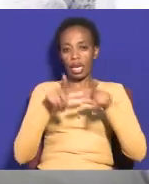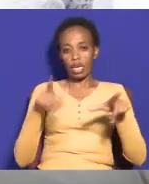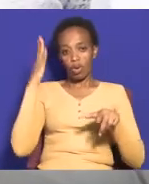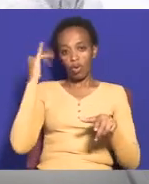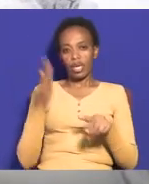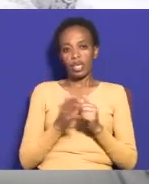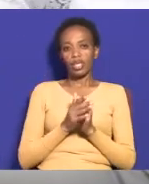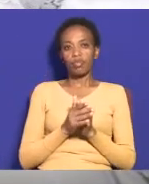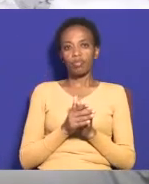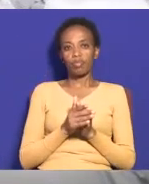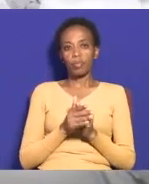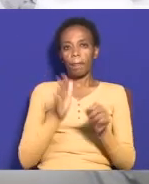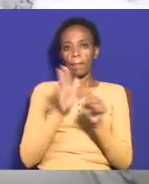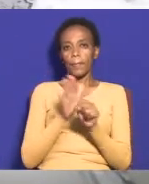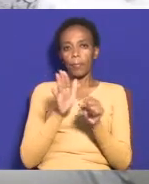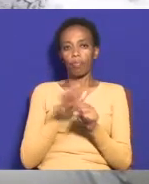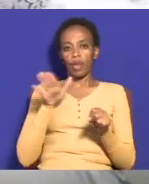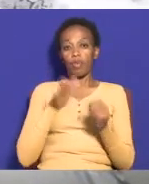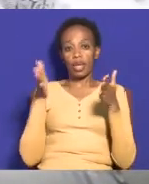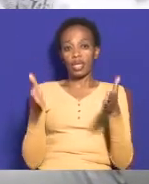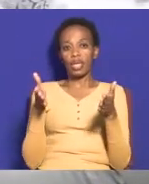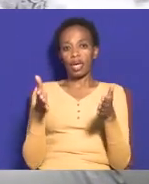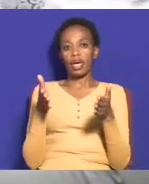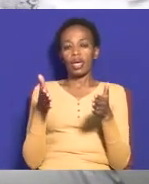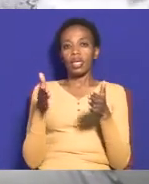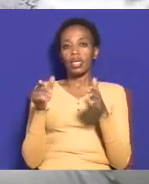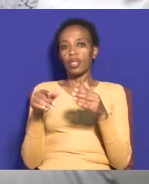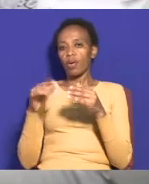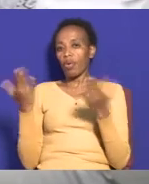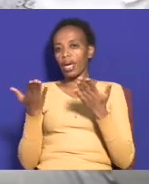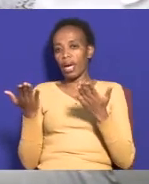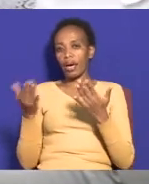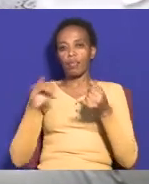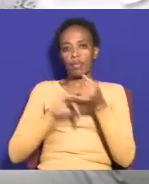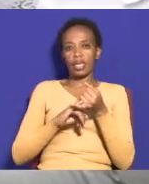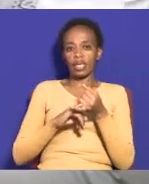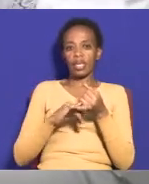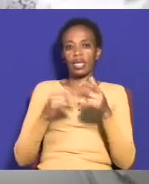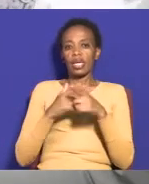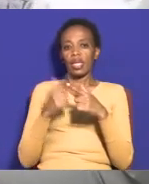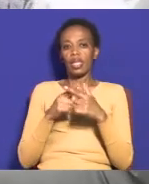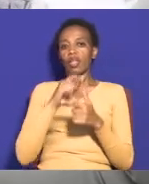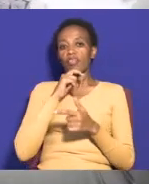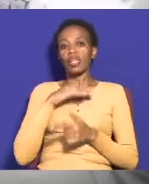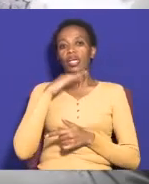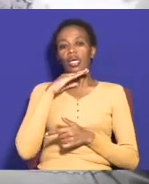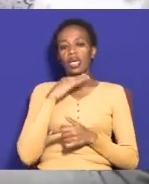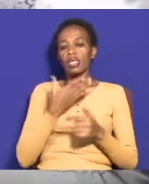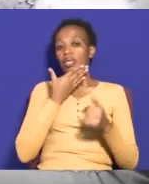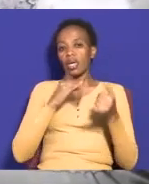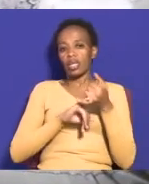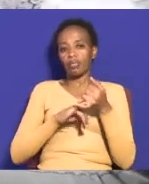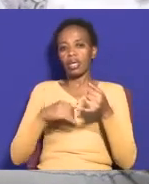sababu wengi wa hawa wamama kule waliolewa na baba ameenda ama bwana yake